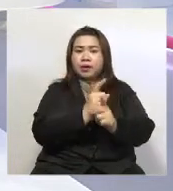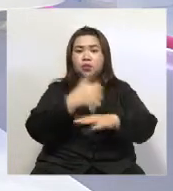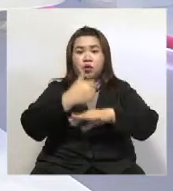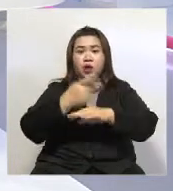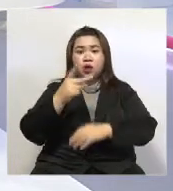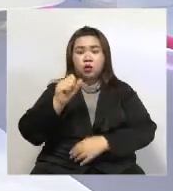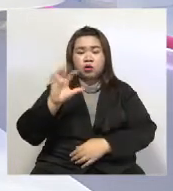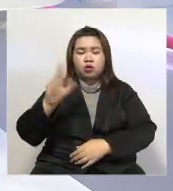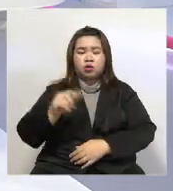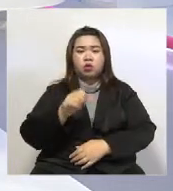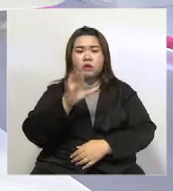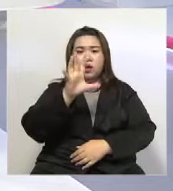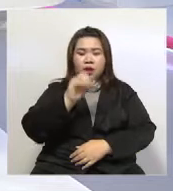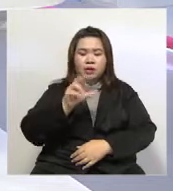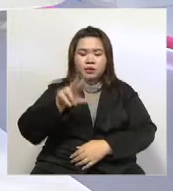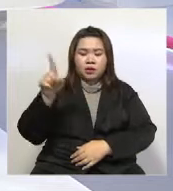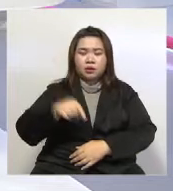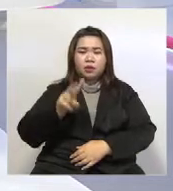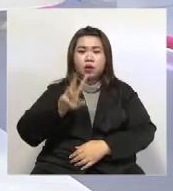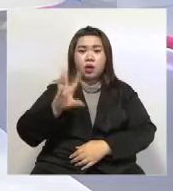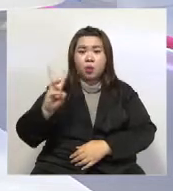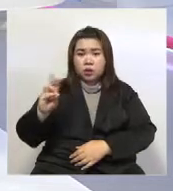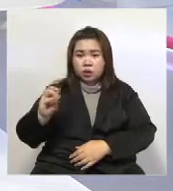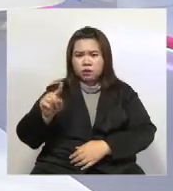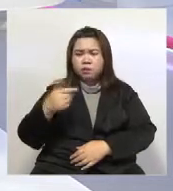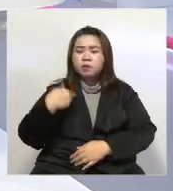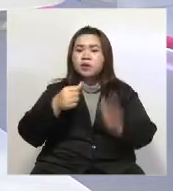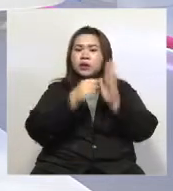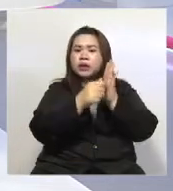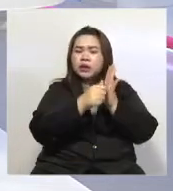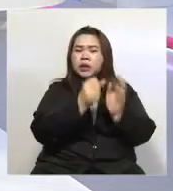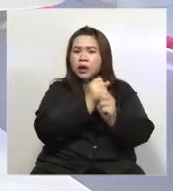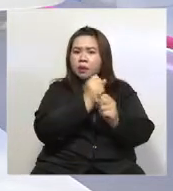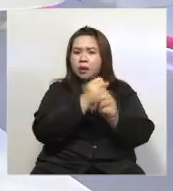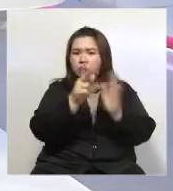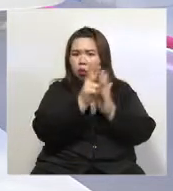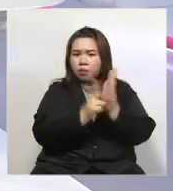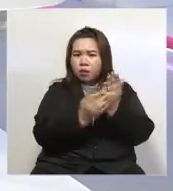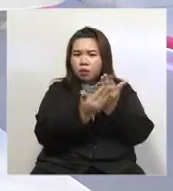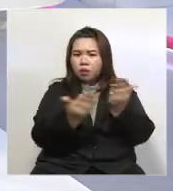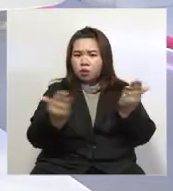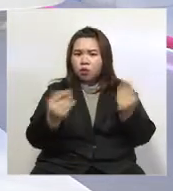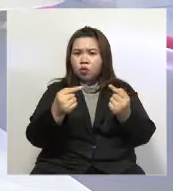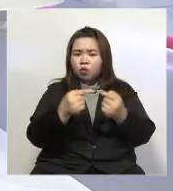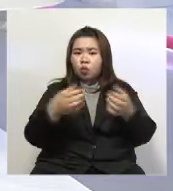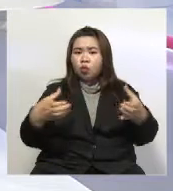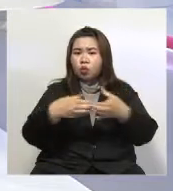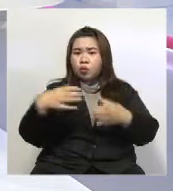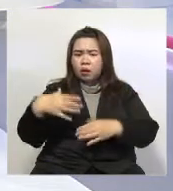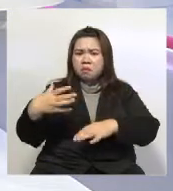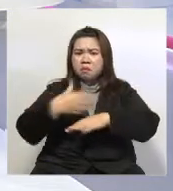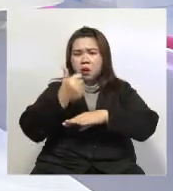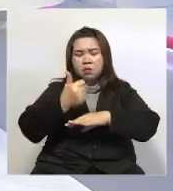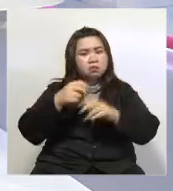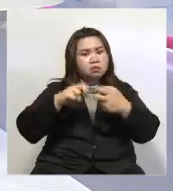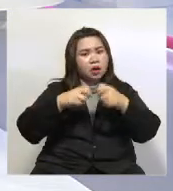ช.ที่53/2560ที่ไปแก้ไขการดำเนินการตามกฎหมายลูกว่าด้วยพรรคการเมืองมีความขัด